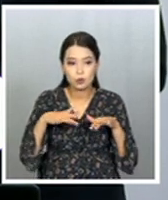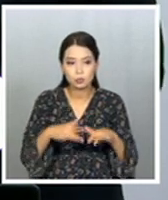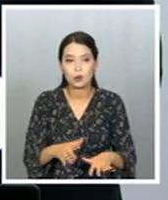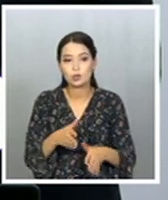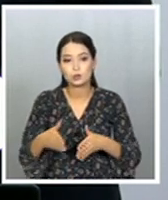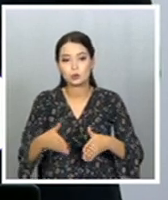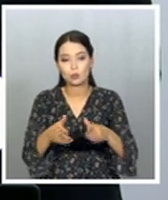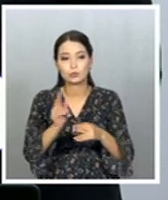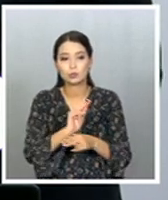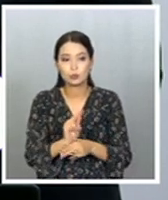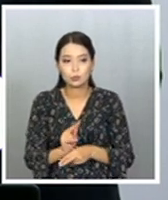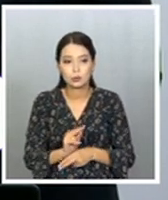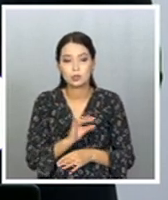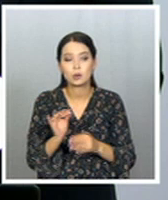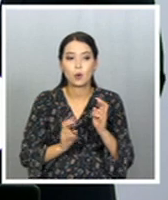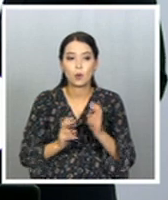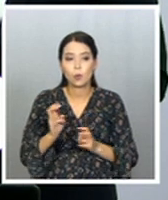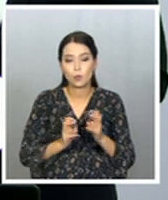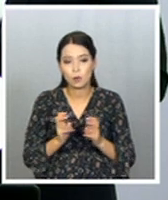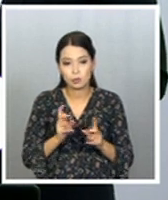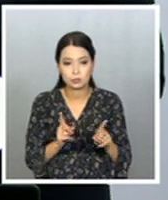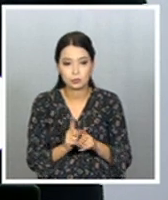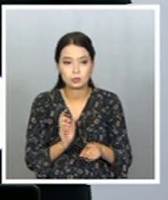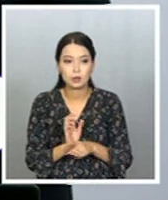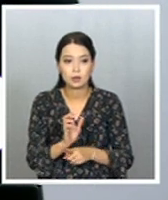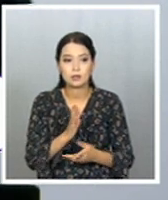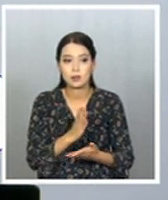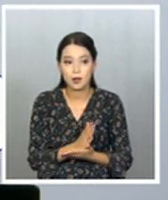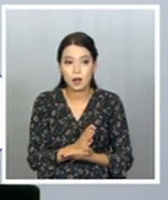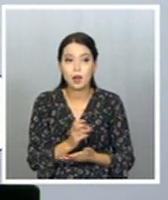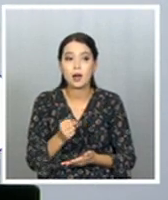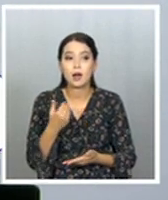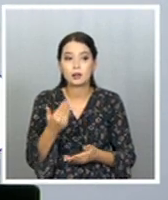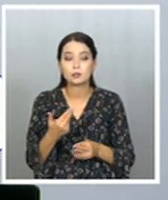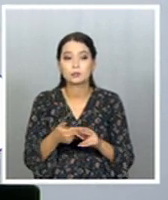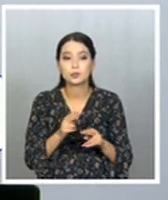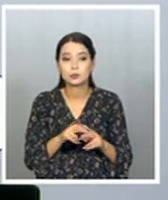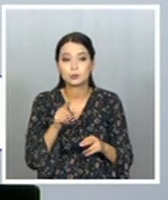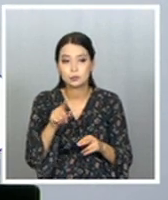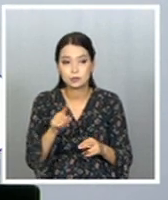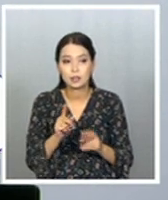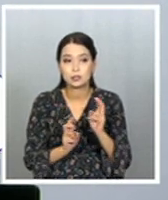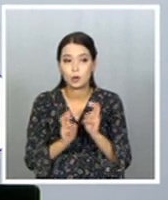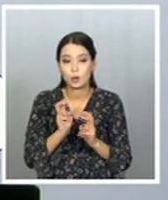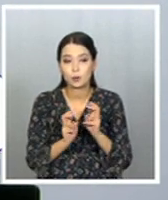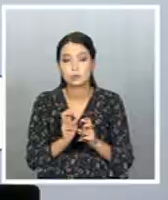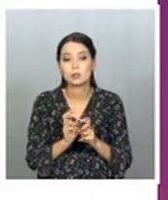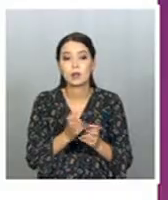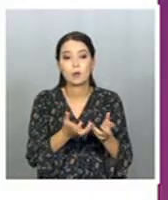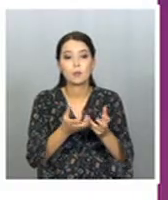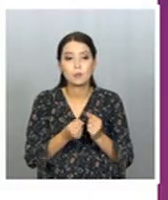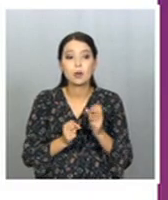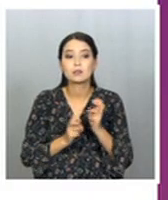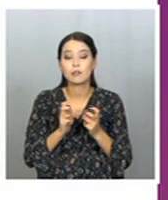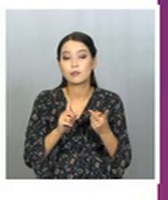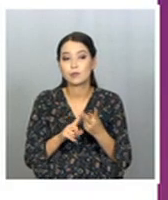жол жөндеуде және өнеркәсіпте пайдаланылады. Ал осы мұнай өңдеу зауытынан алынған өнімнің екінші